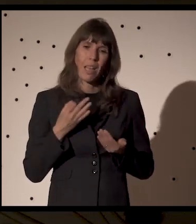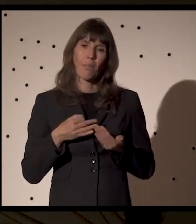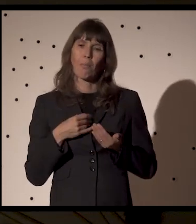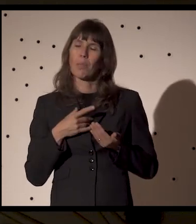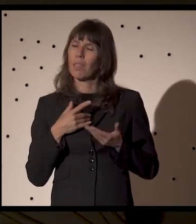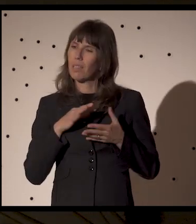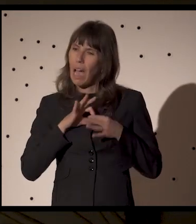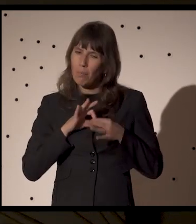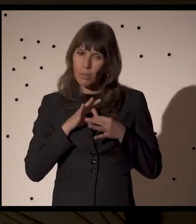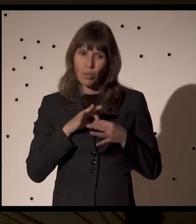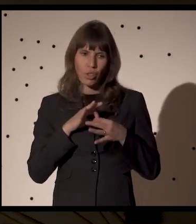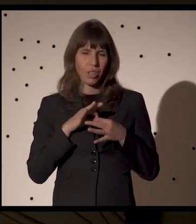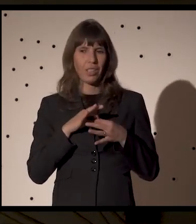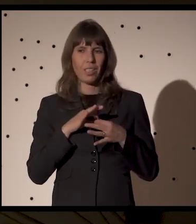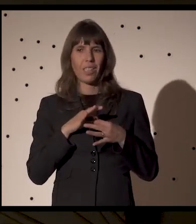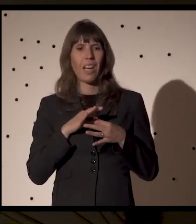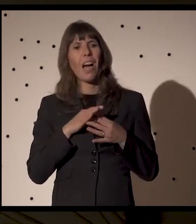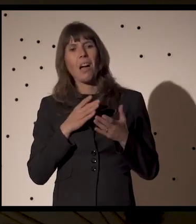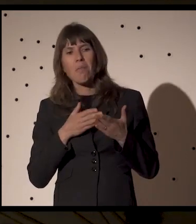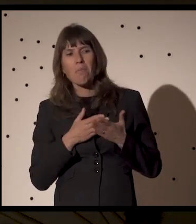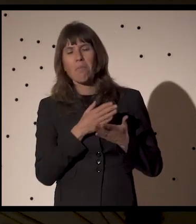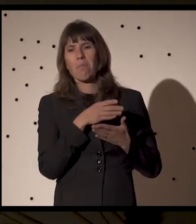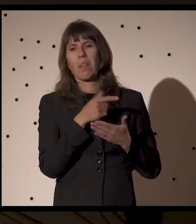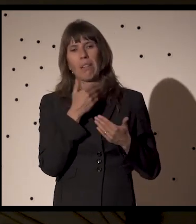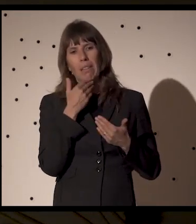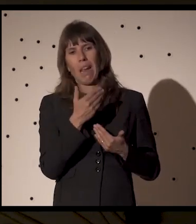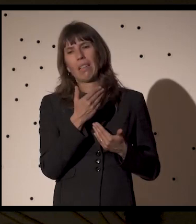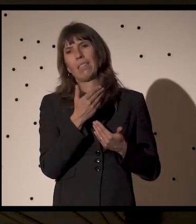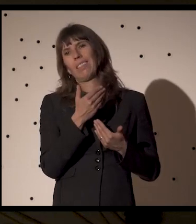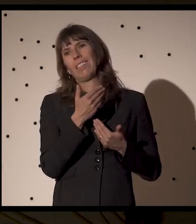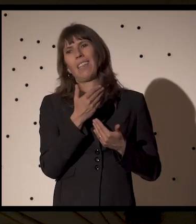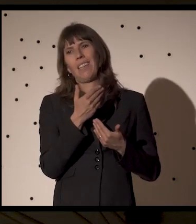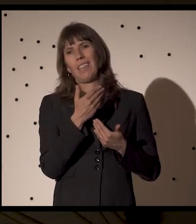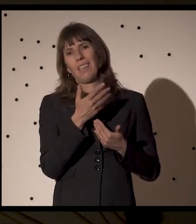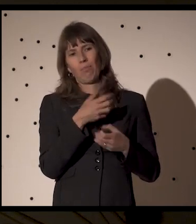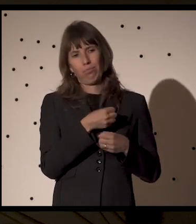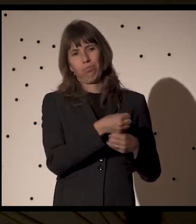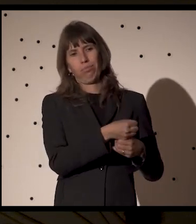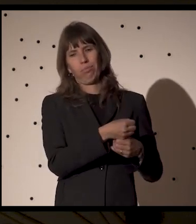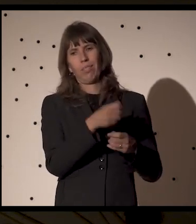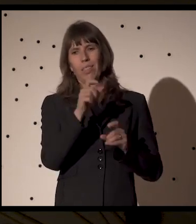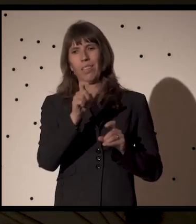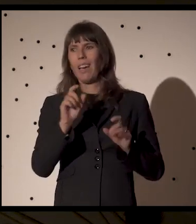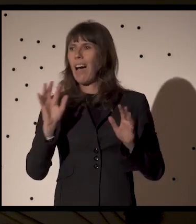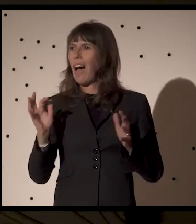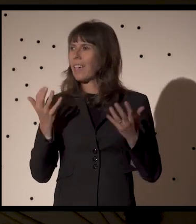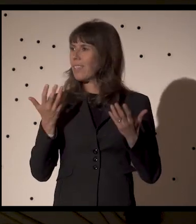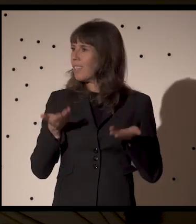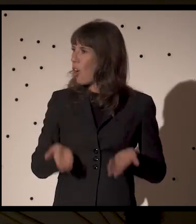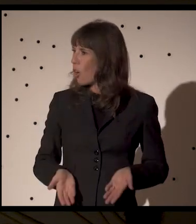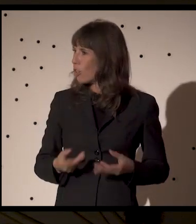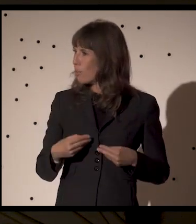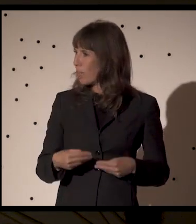attraverso di lui Ringrazio simbolicamente tutti gli artisti che sono presenti a questa conferenza stampa credo che